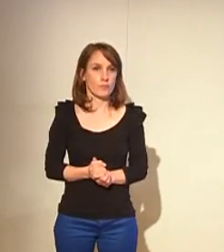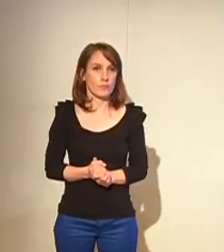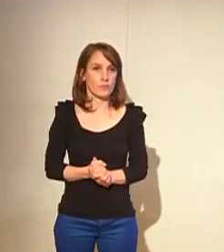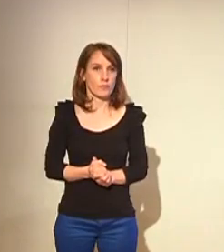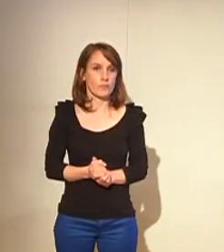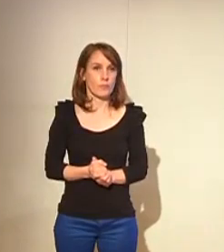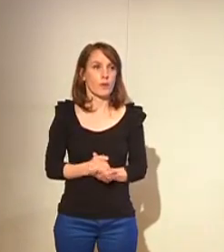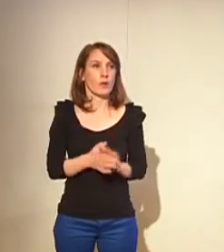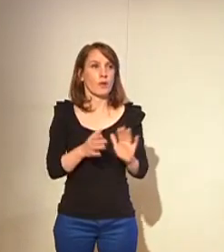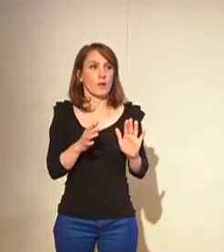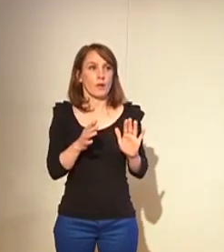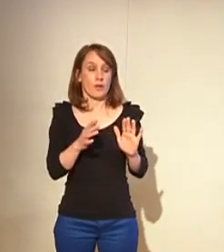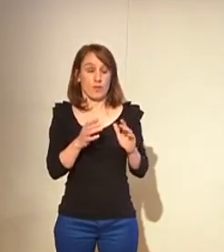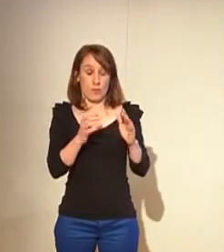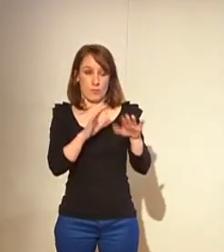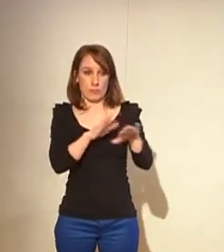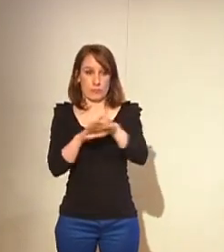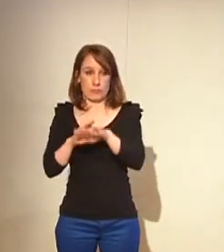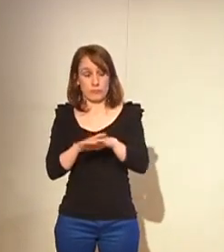Monsieur préciser